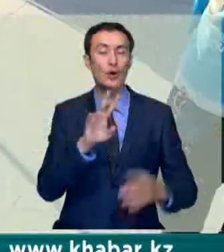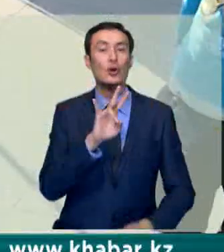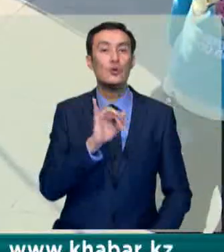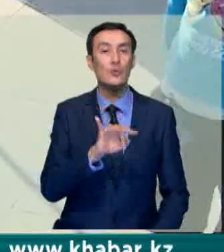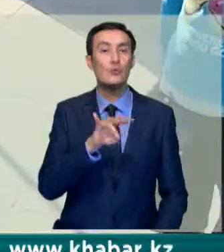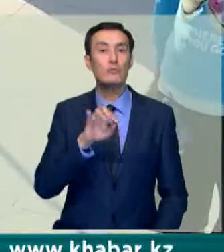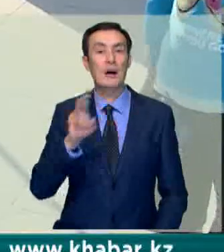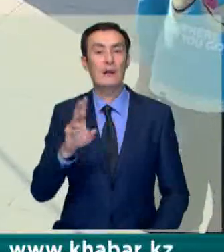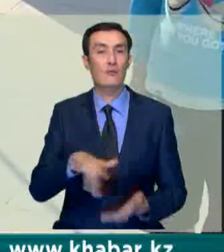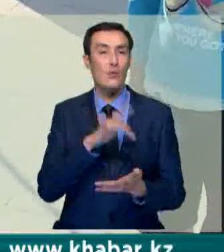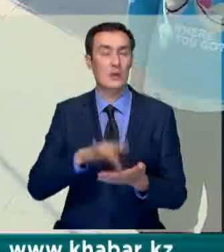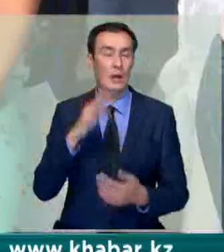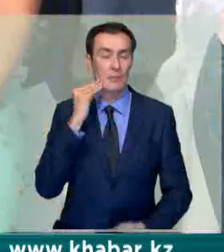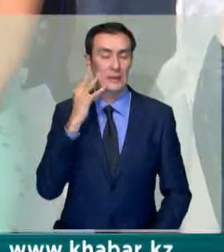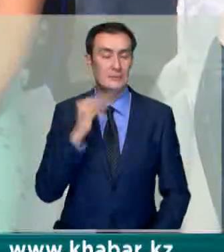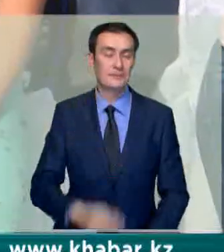«Нурмуханбет»